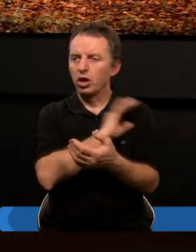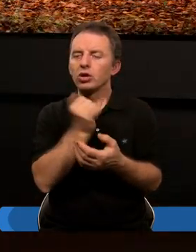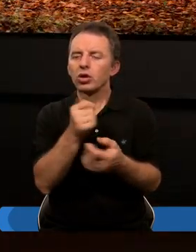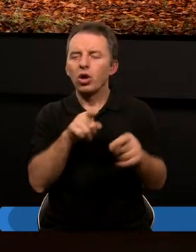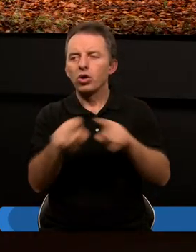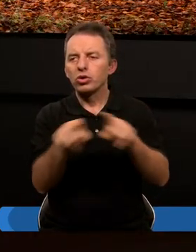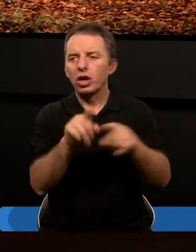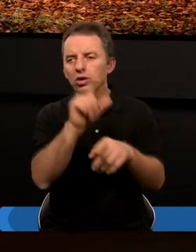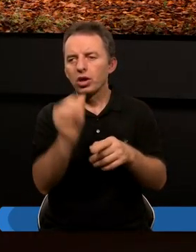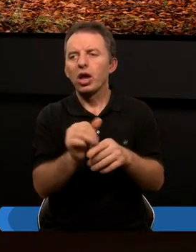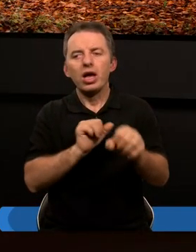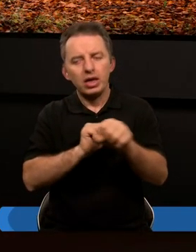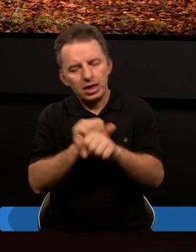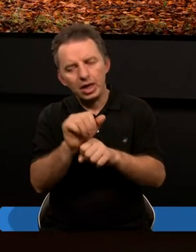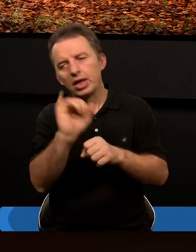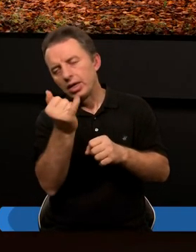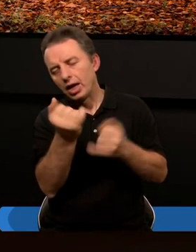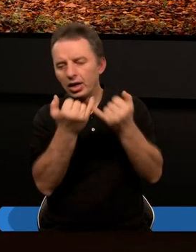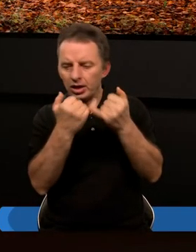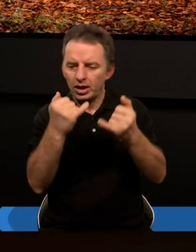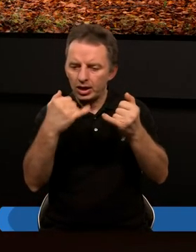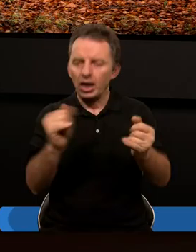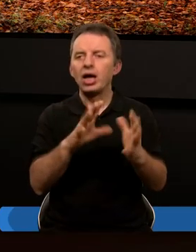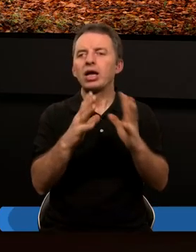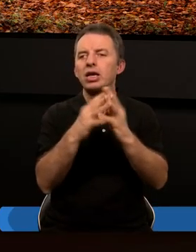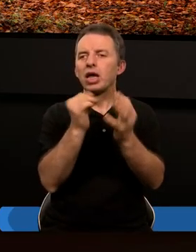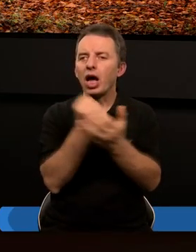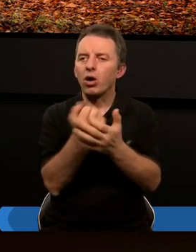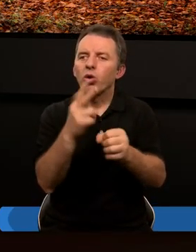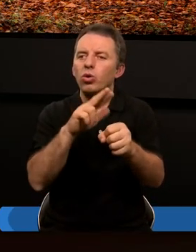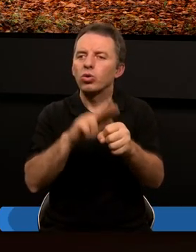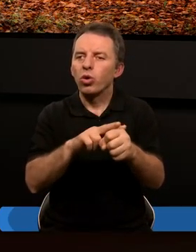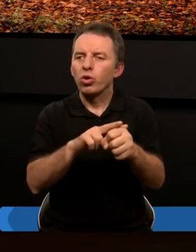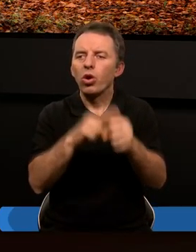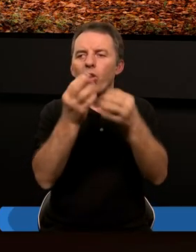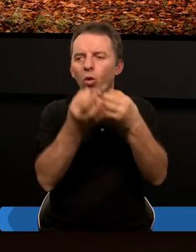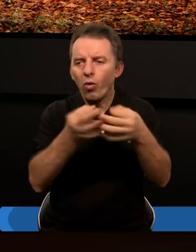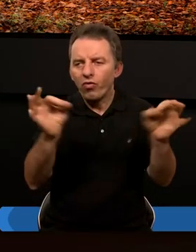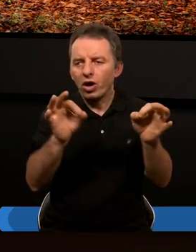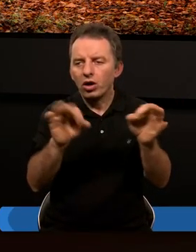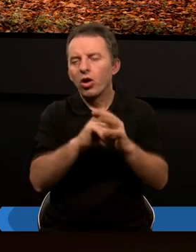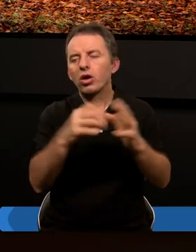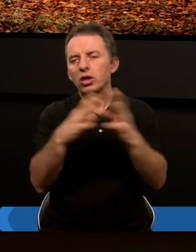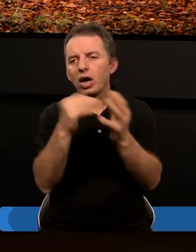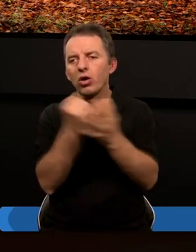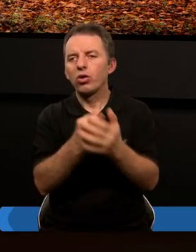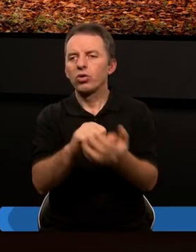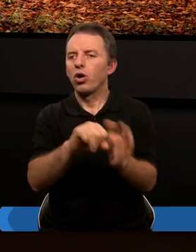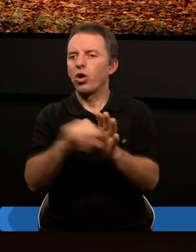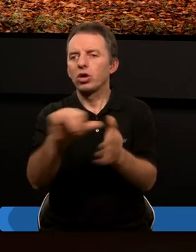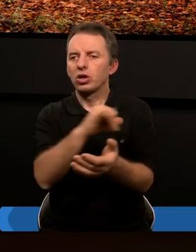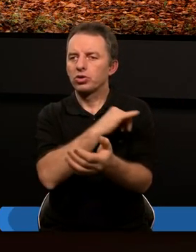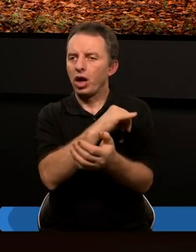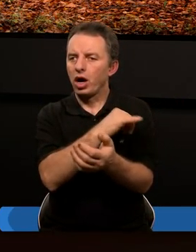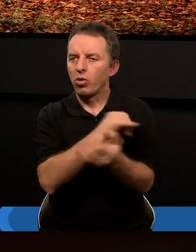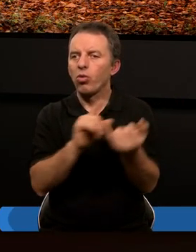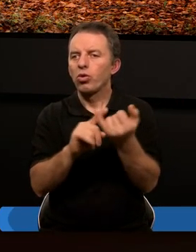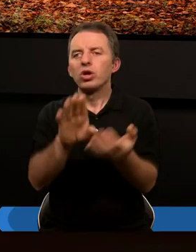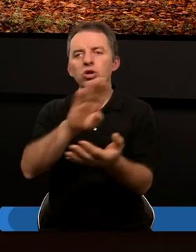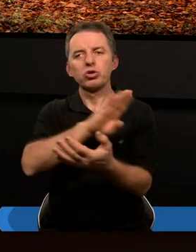oznacza, że jest jakiś inny zakon, który uwalnia nas od zakonu grzechu i